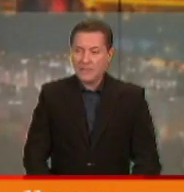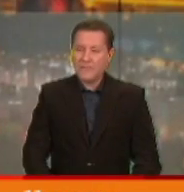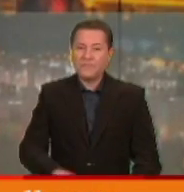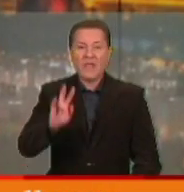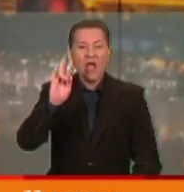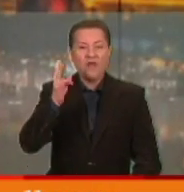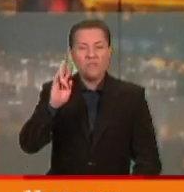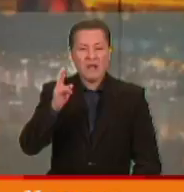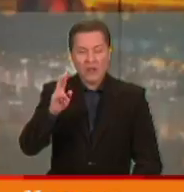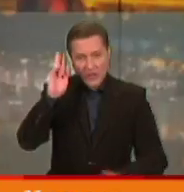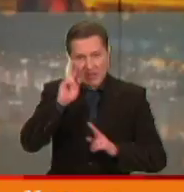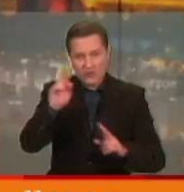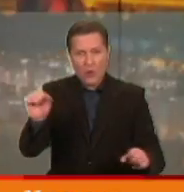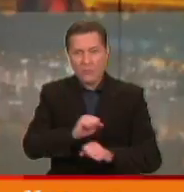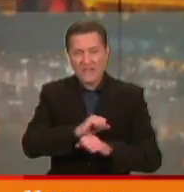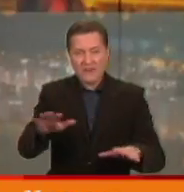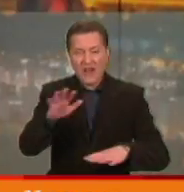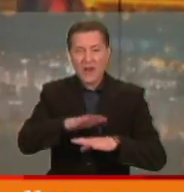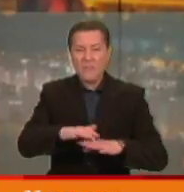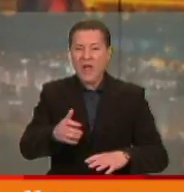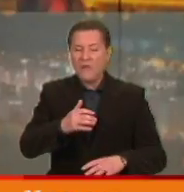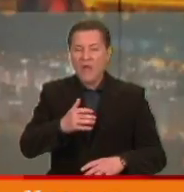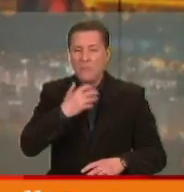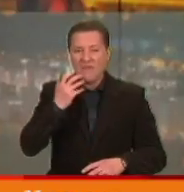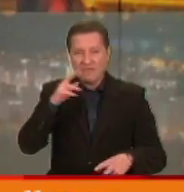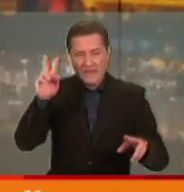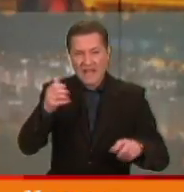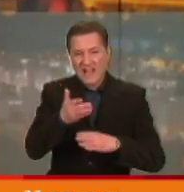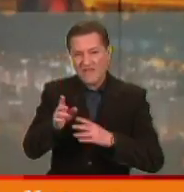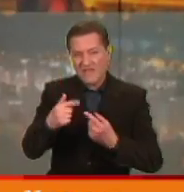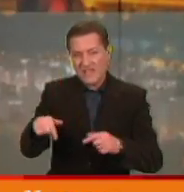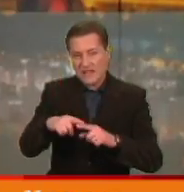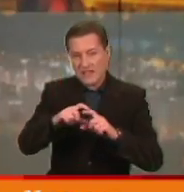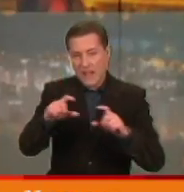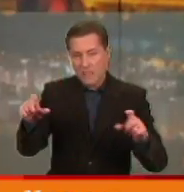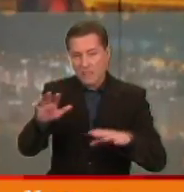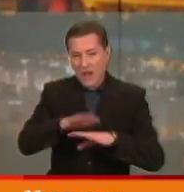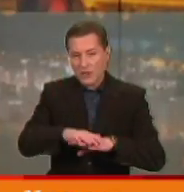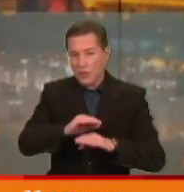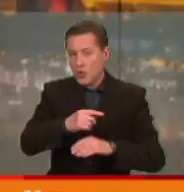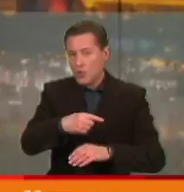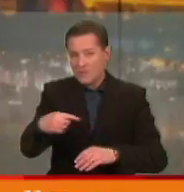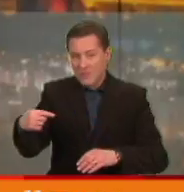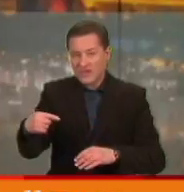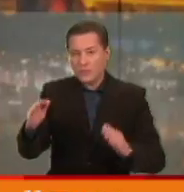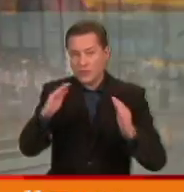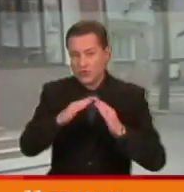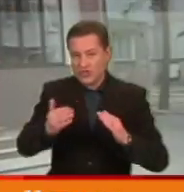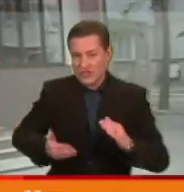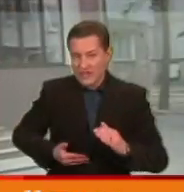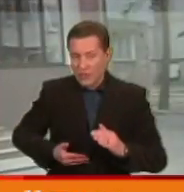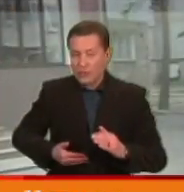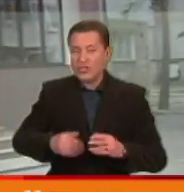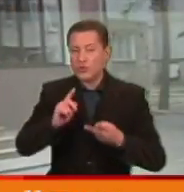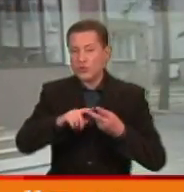В Миколаєві невідомі підірвали банк. Південний відділення української фінустанови розташоване на першому поверсі житлового будинку. Тож о